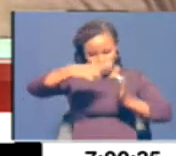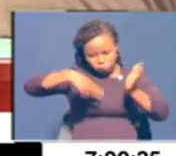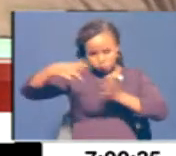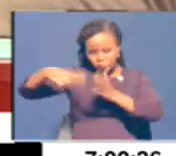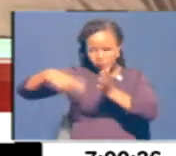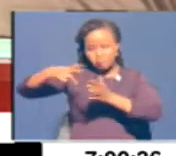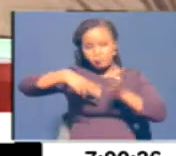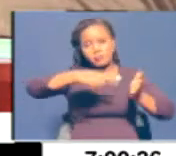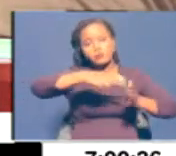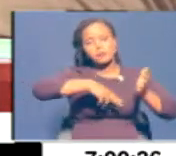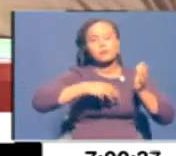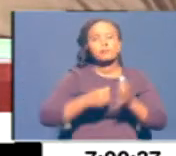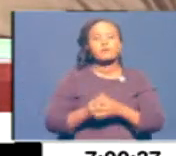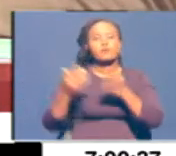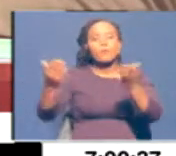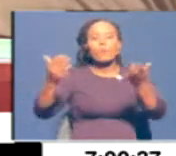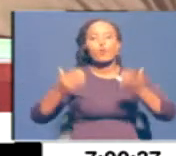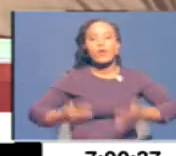songa mbele. Karibu.